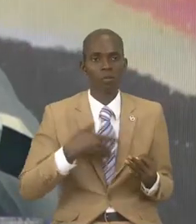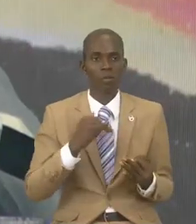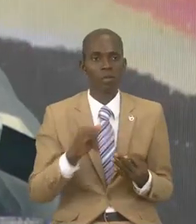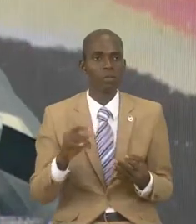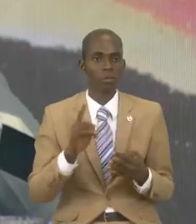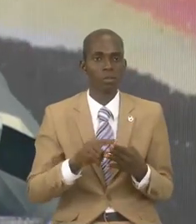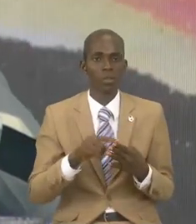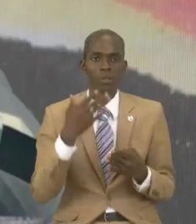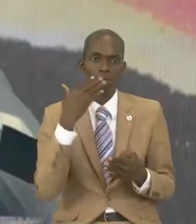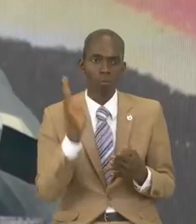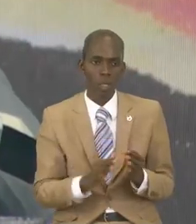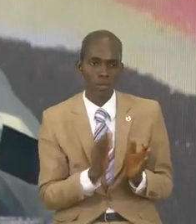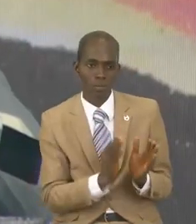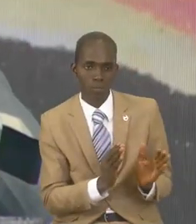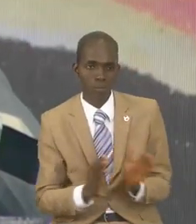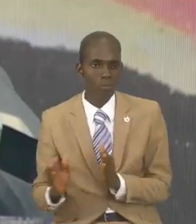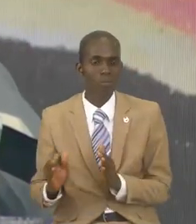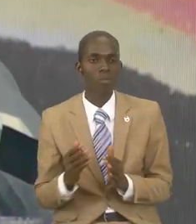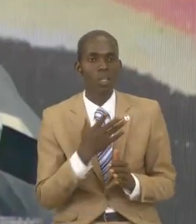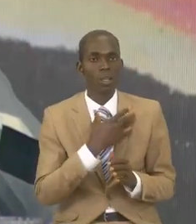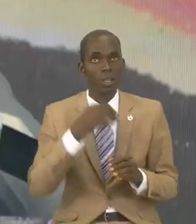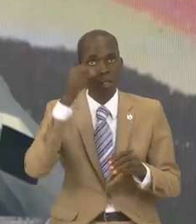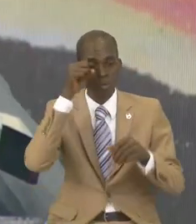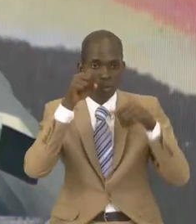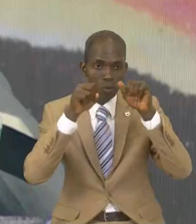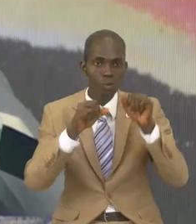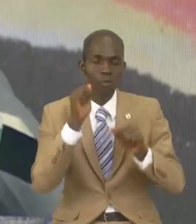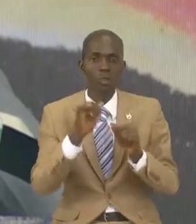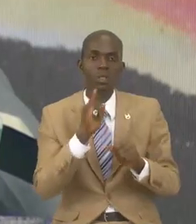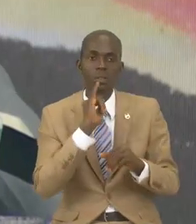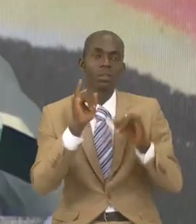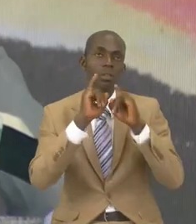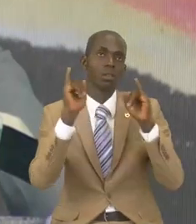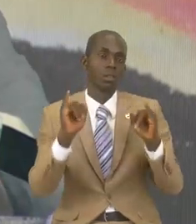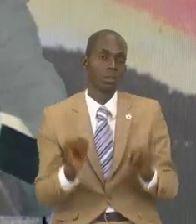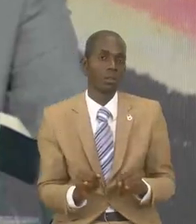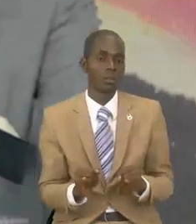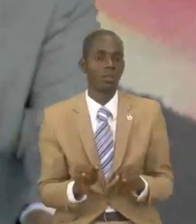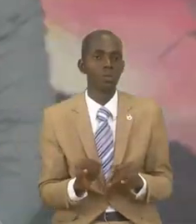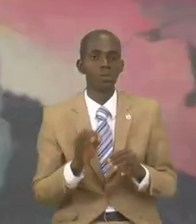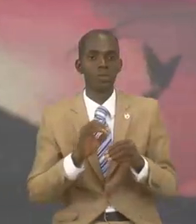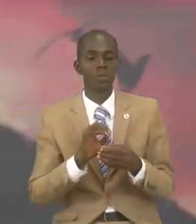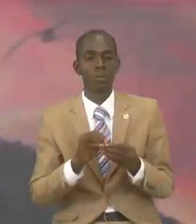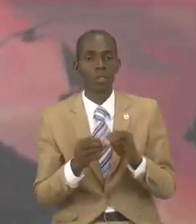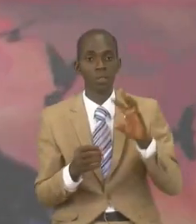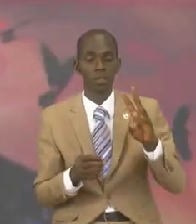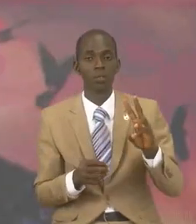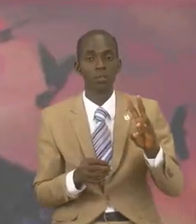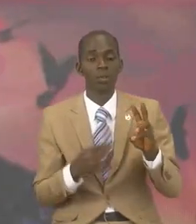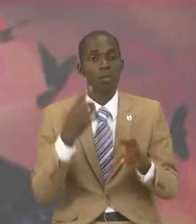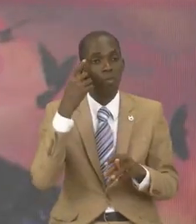la cupidité qui est une idolâtrie. Verset 6. C'est à cause de